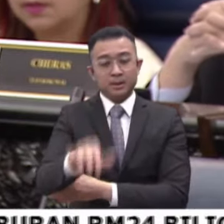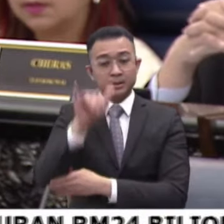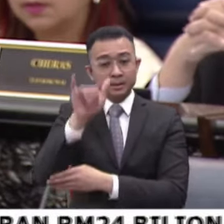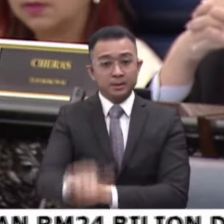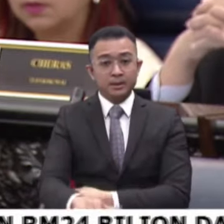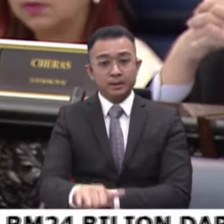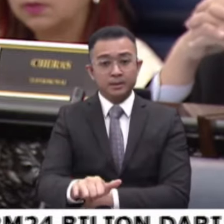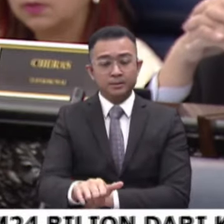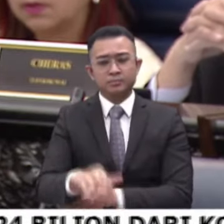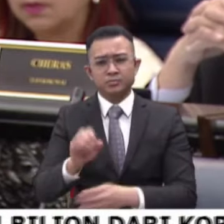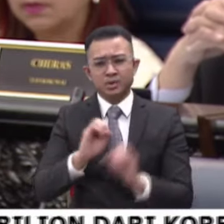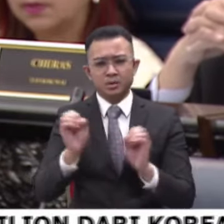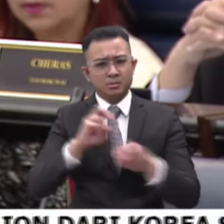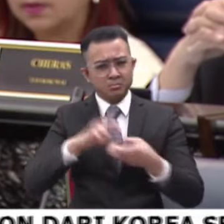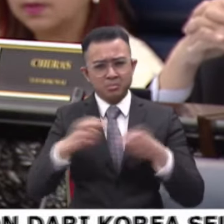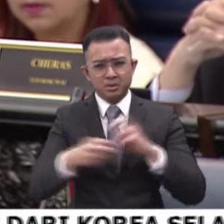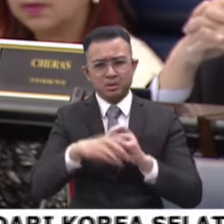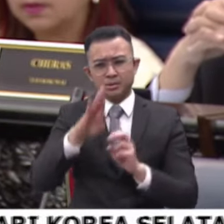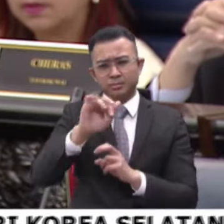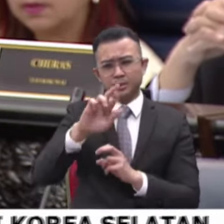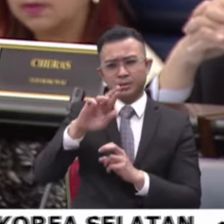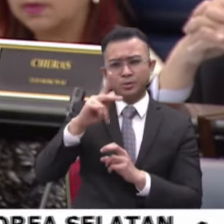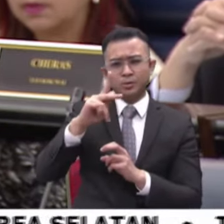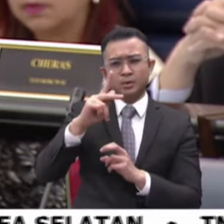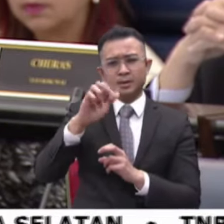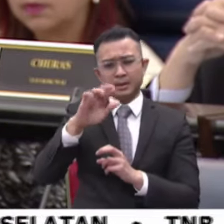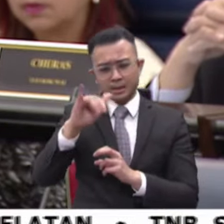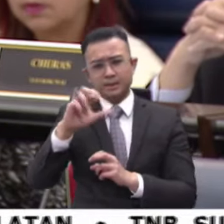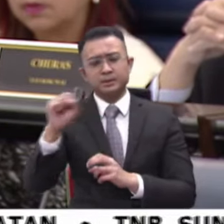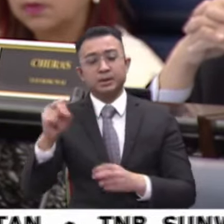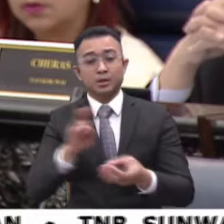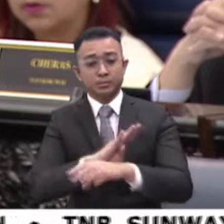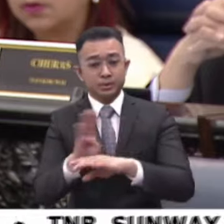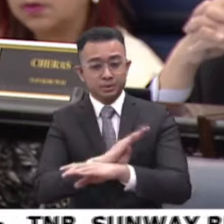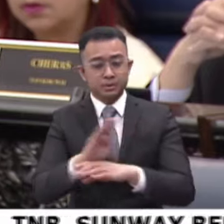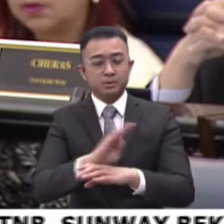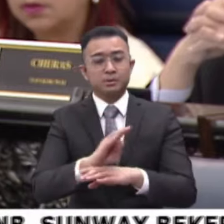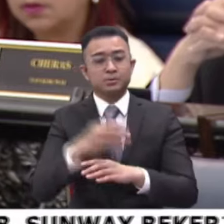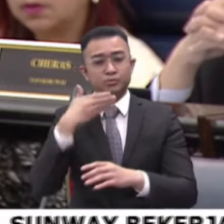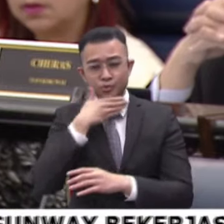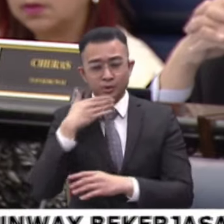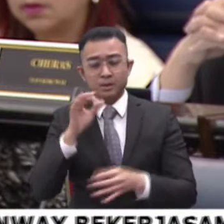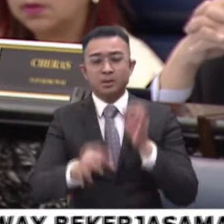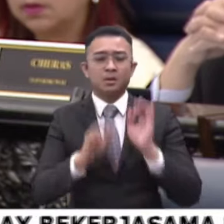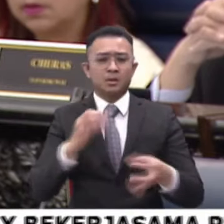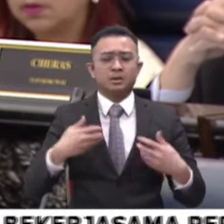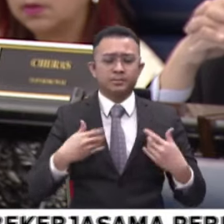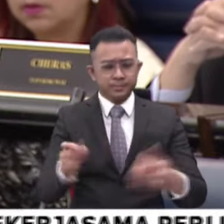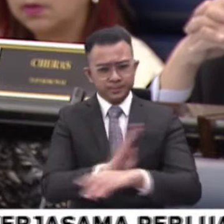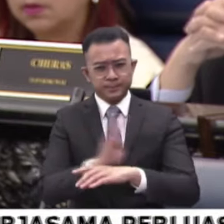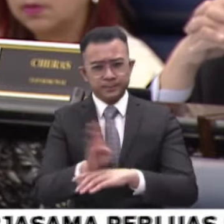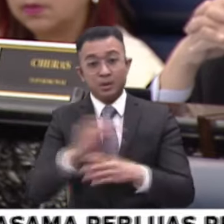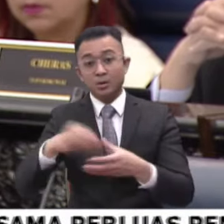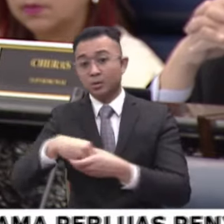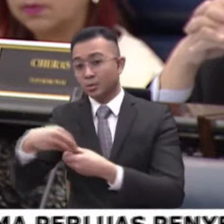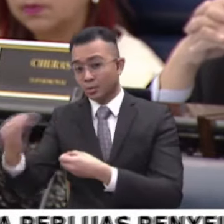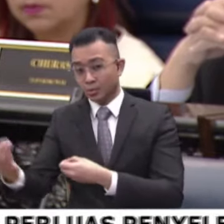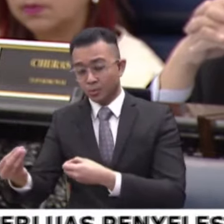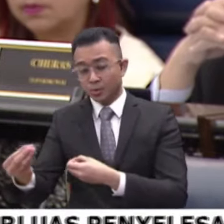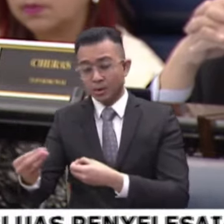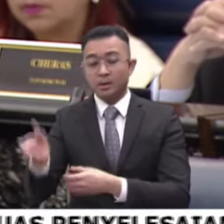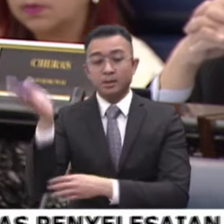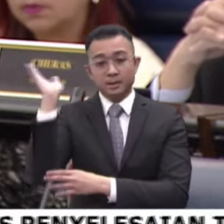bahawa birokrasi tidak menyusahkan usahausahawan muda ini khususnya jikalau mereka berniaga di luar